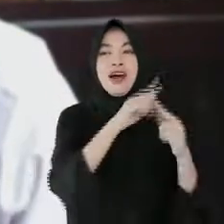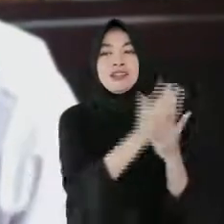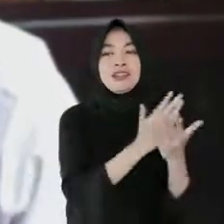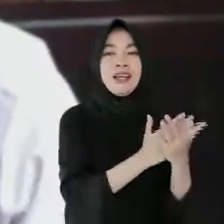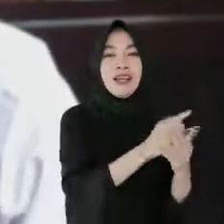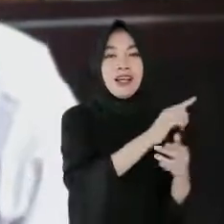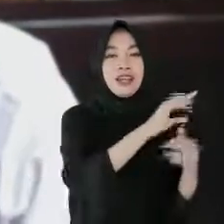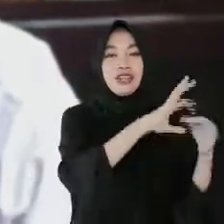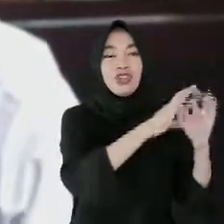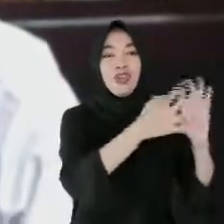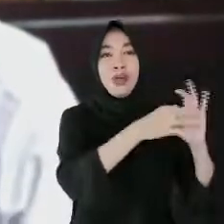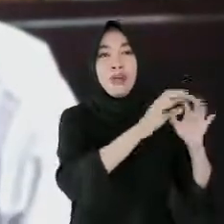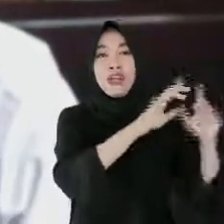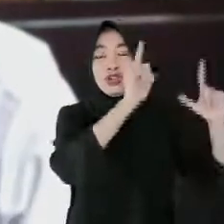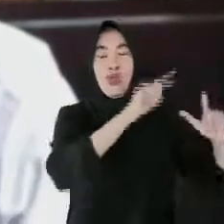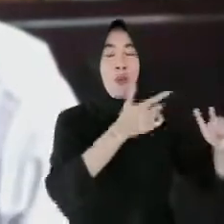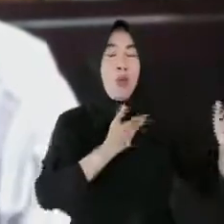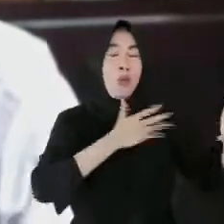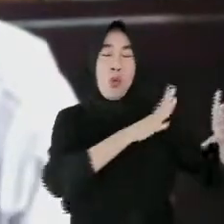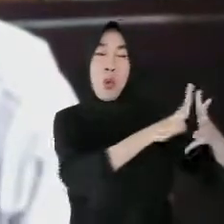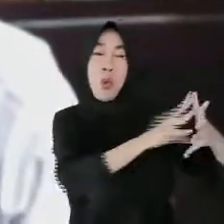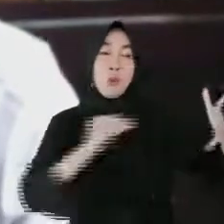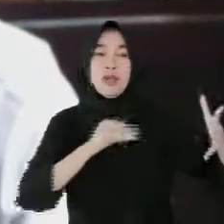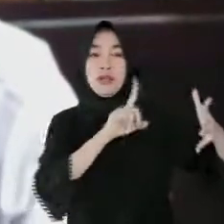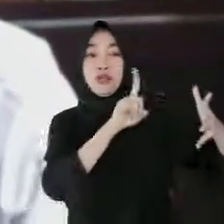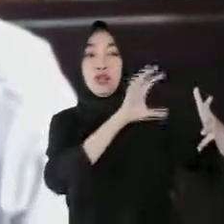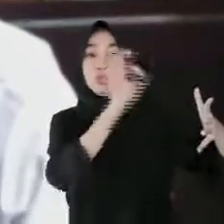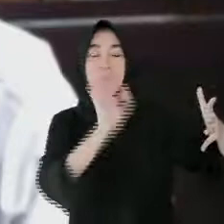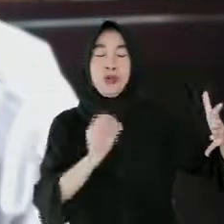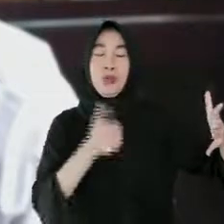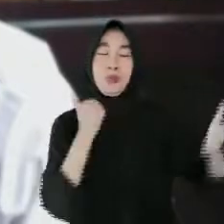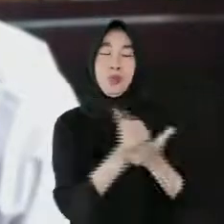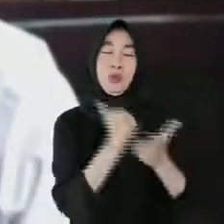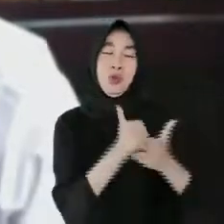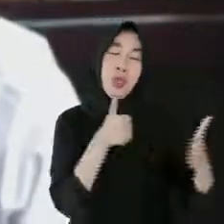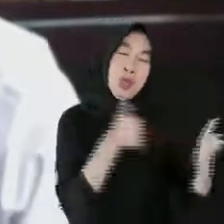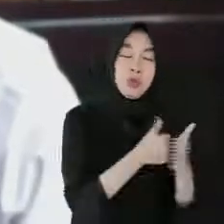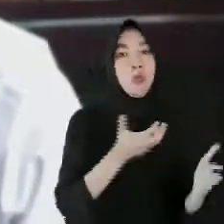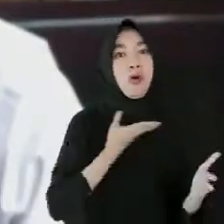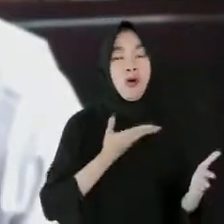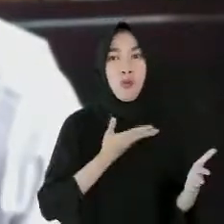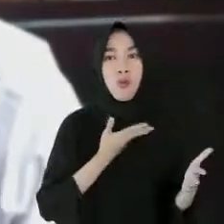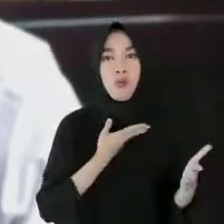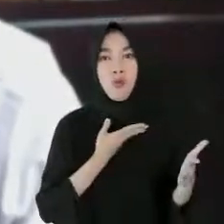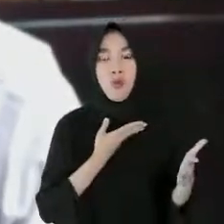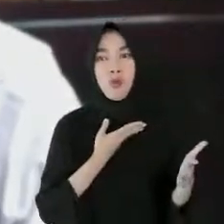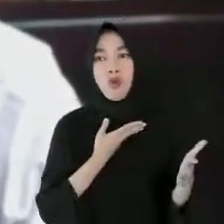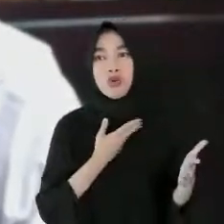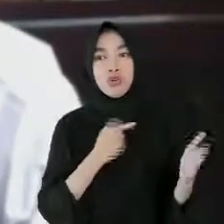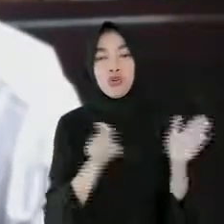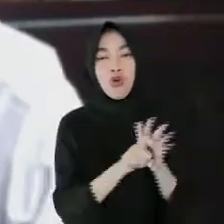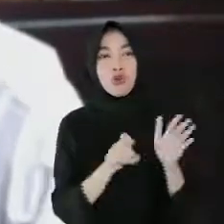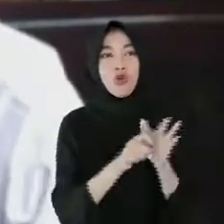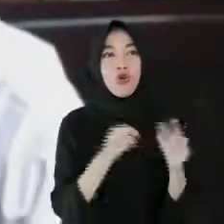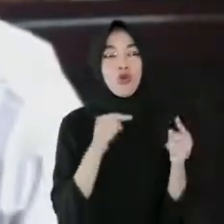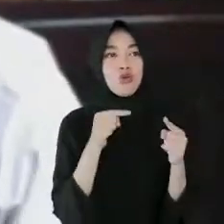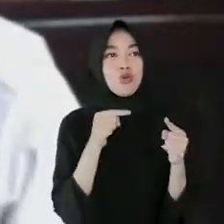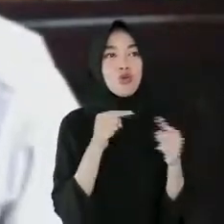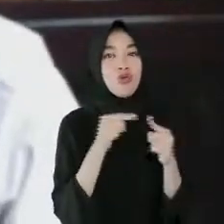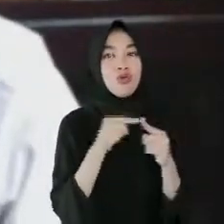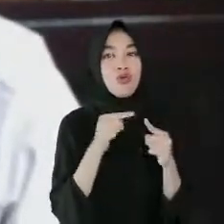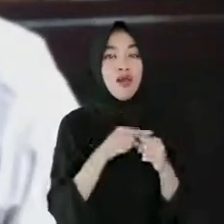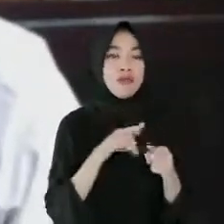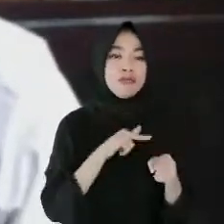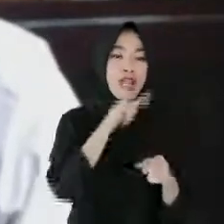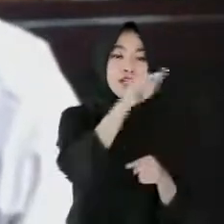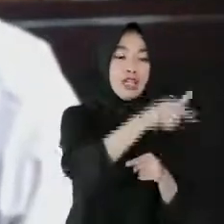paste 100% Tidak kurang tidak tambah ya di samping tadi mulai dari mulutnya menjelang